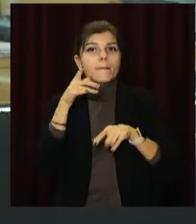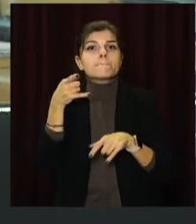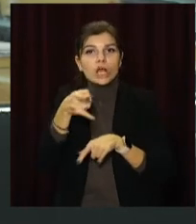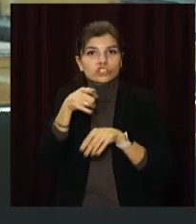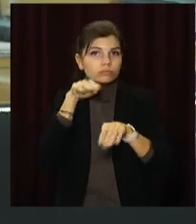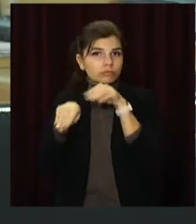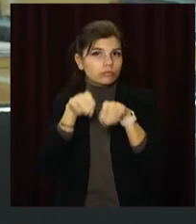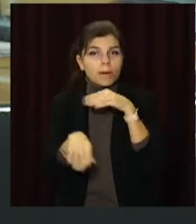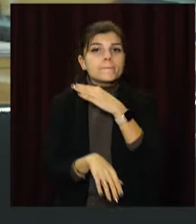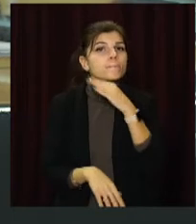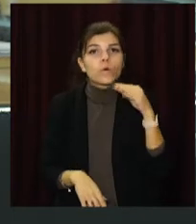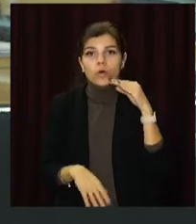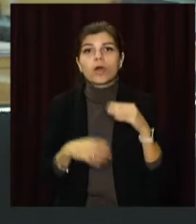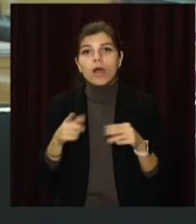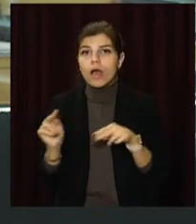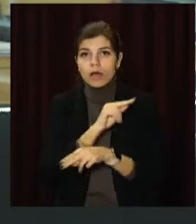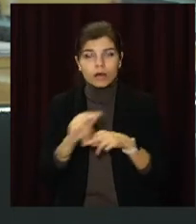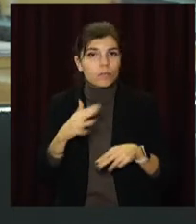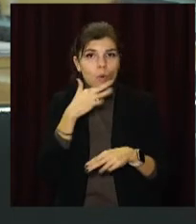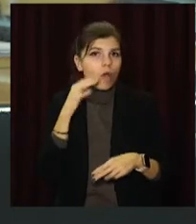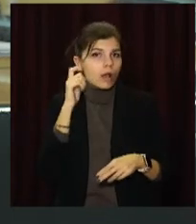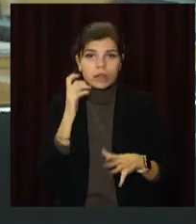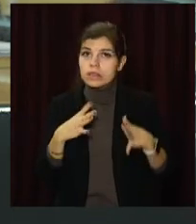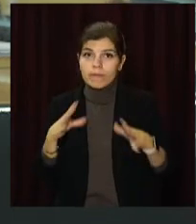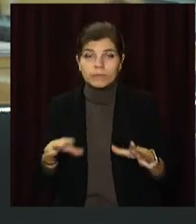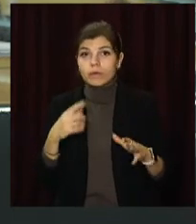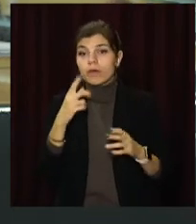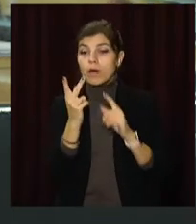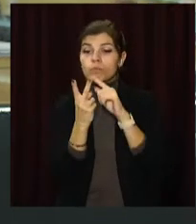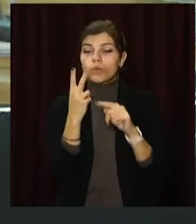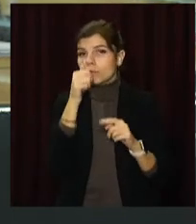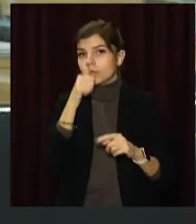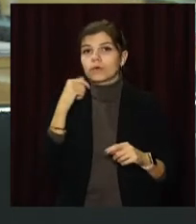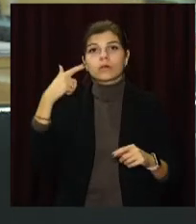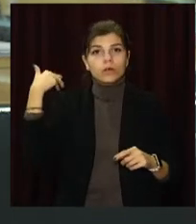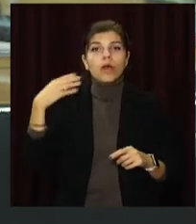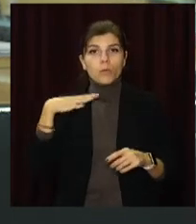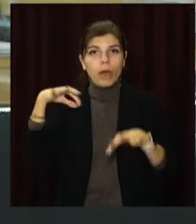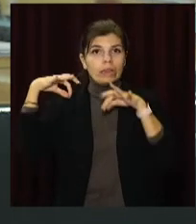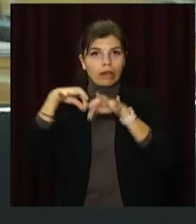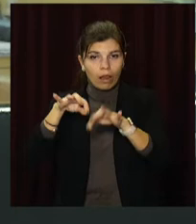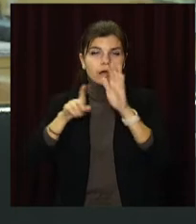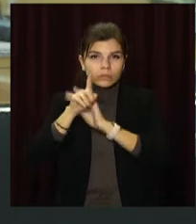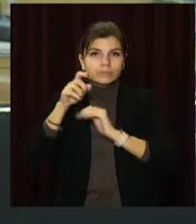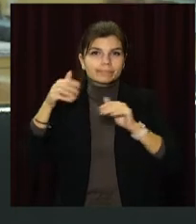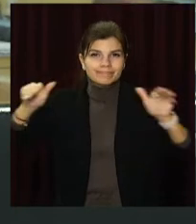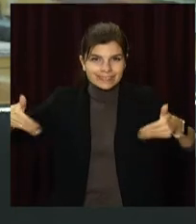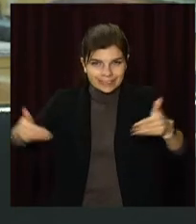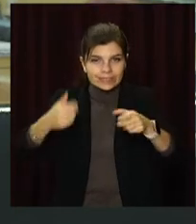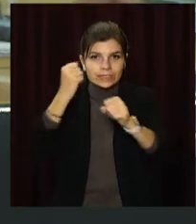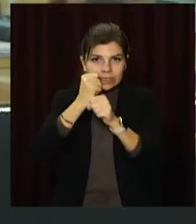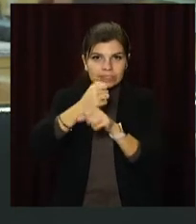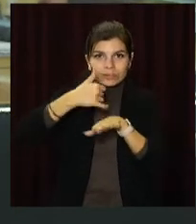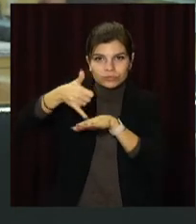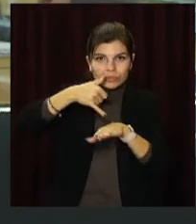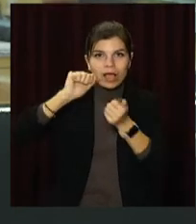років капітальних ремонтів на трасі не проводили. Півтора місяці тому в Обухівку зайшла техніка і почались роботи. Ремонт ділянки